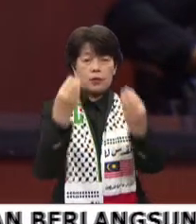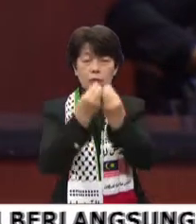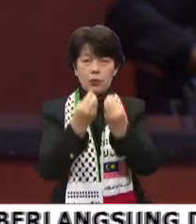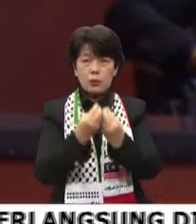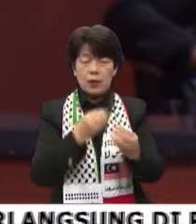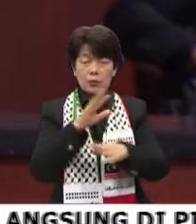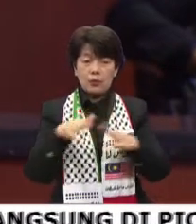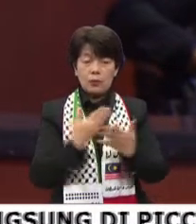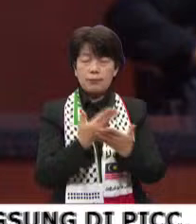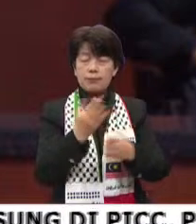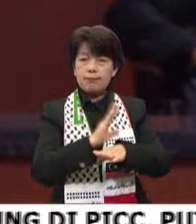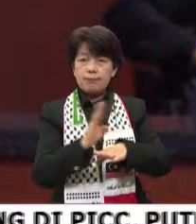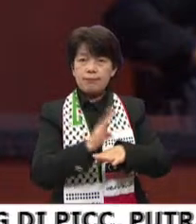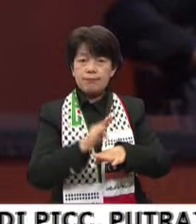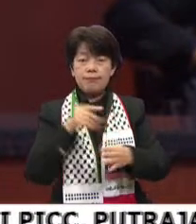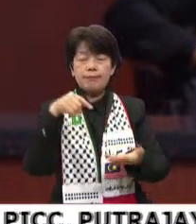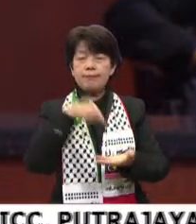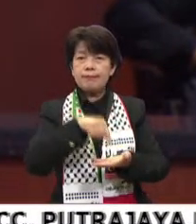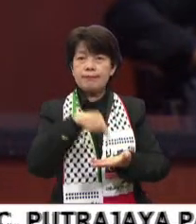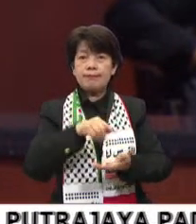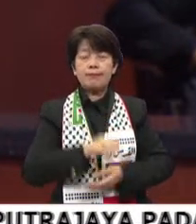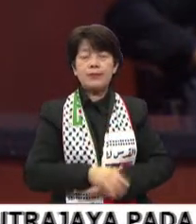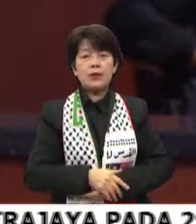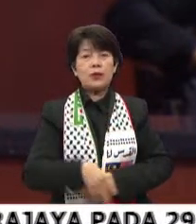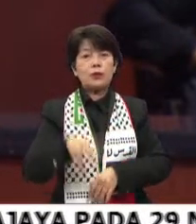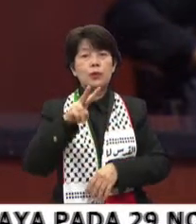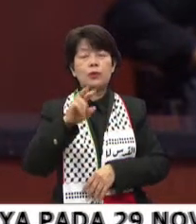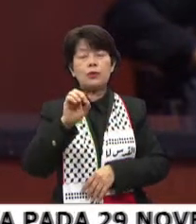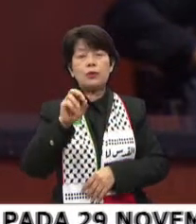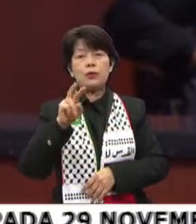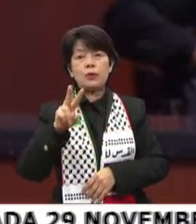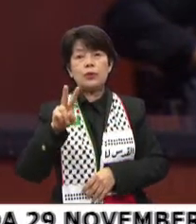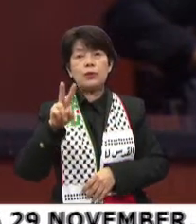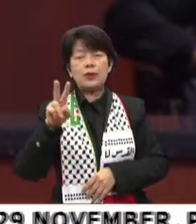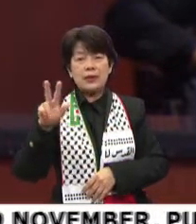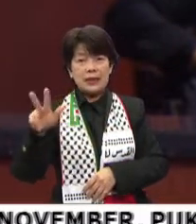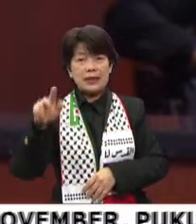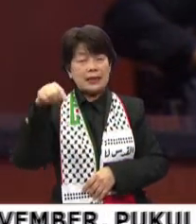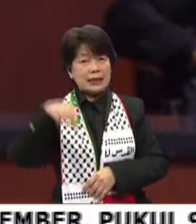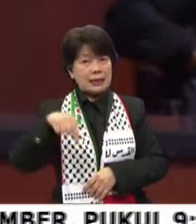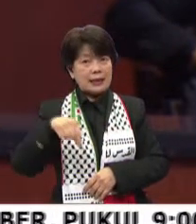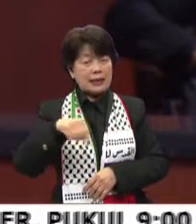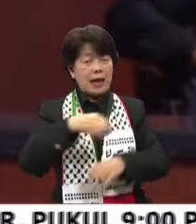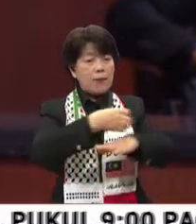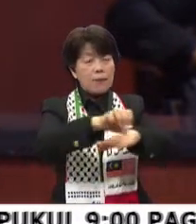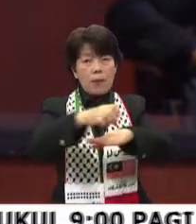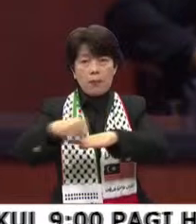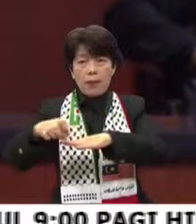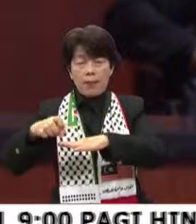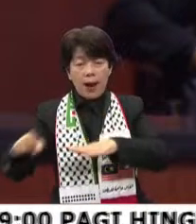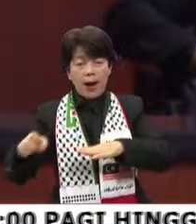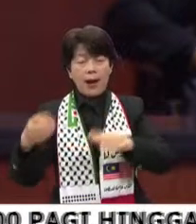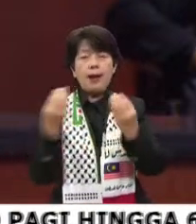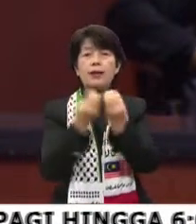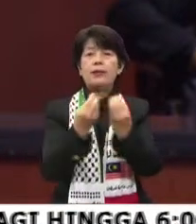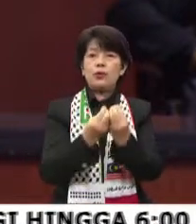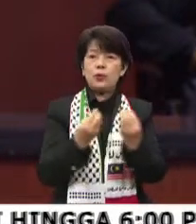dagangan untuk tempoh separuh tahun 203 ini nilai eksp mencatatkan jumlah